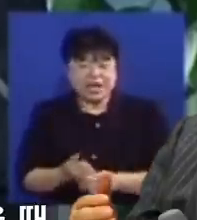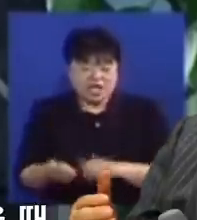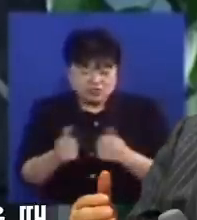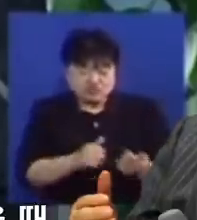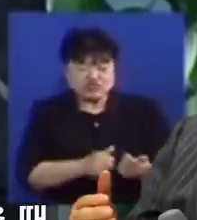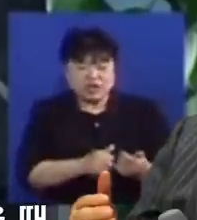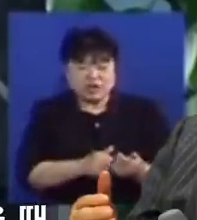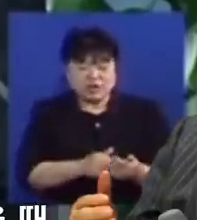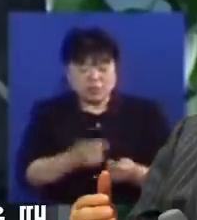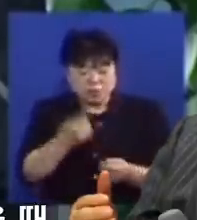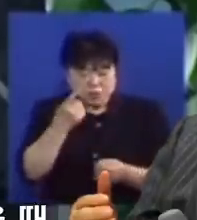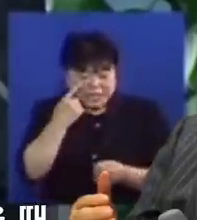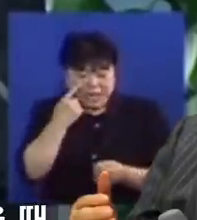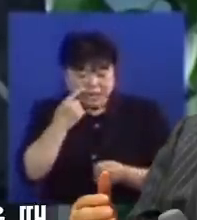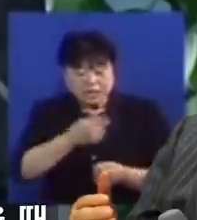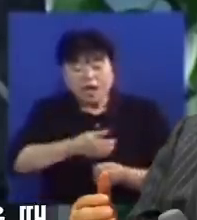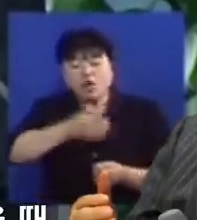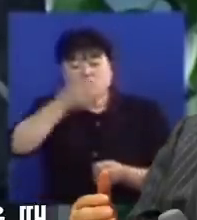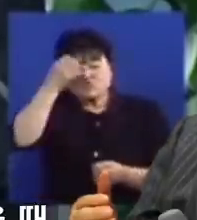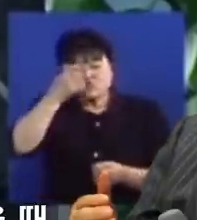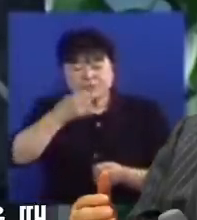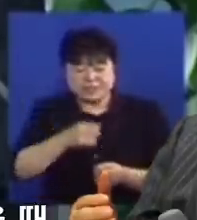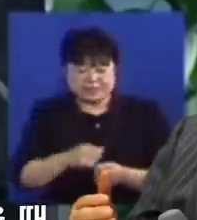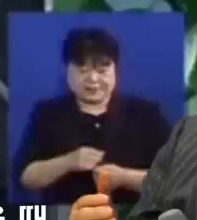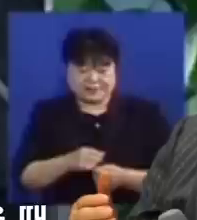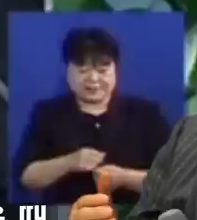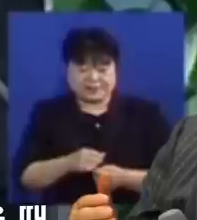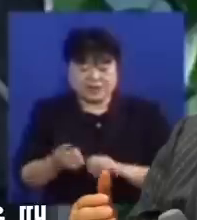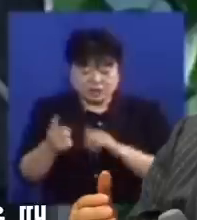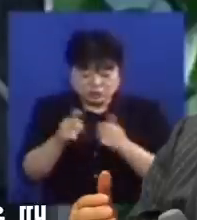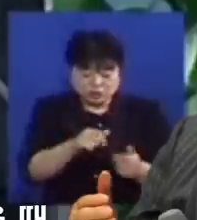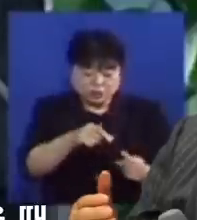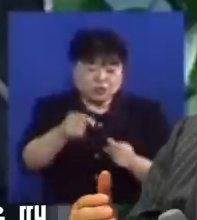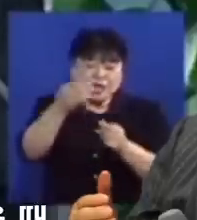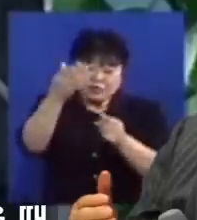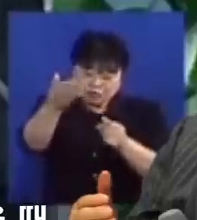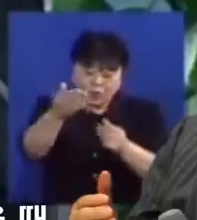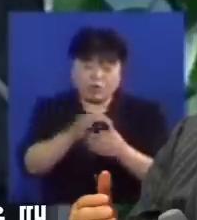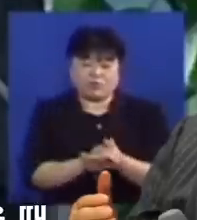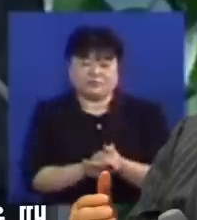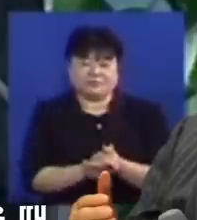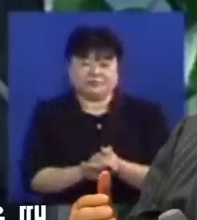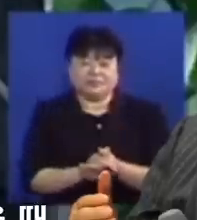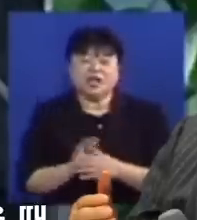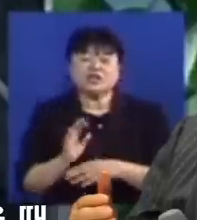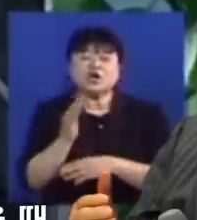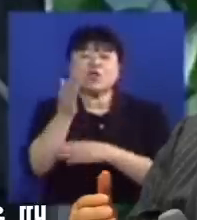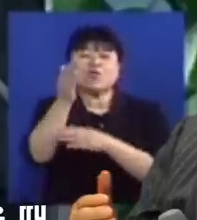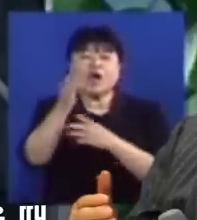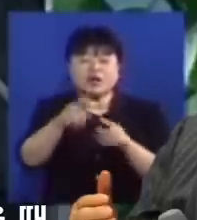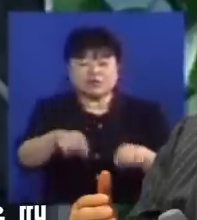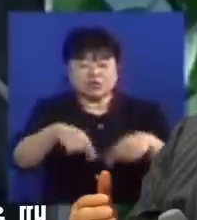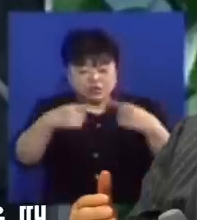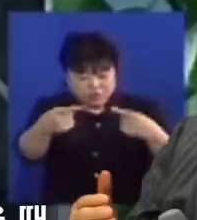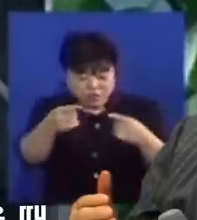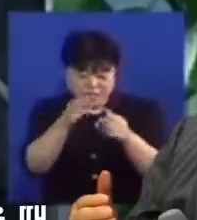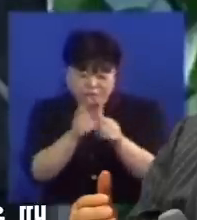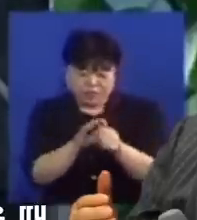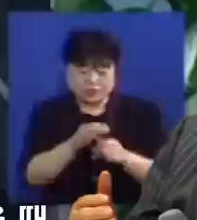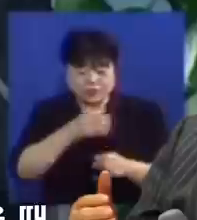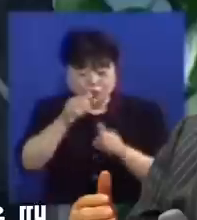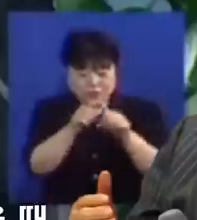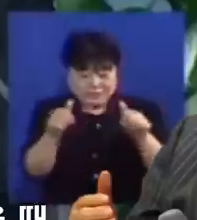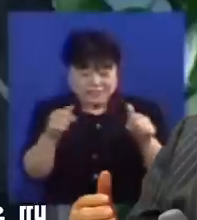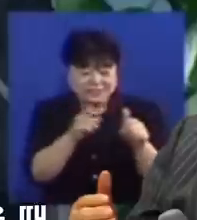어떻게 되는지 보자 했는데 꿈이 요셉을 죽음에서 건져내고 그를 영광으로 들어오게 된 것입니다. 요셉이